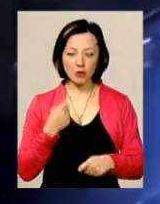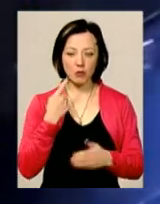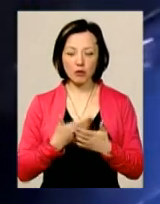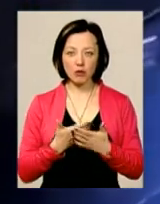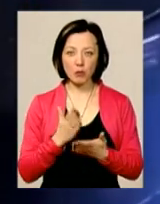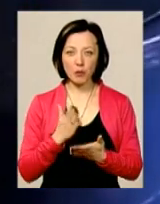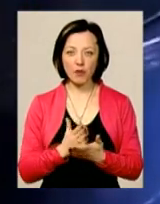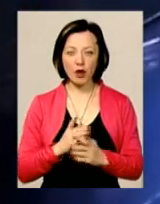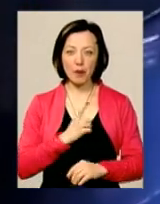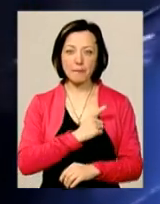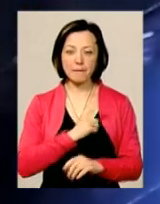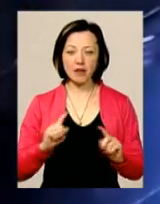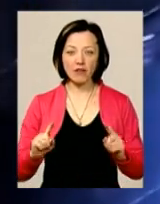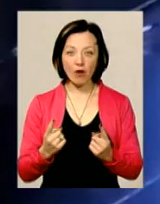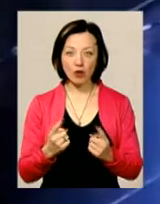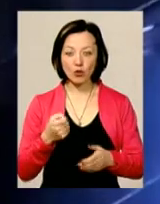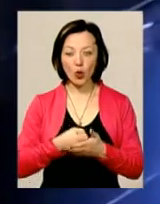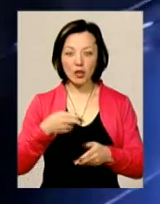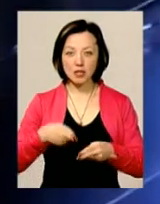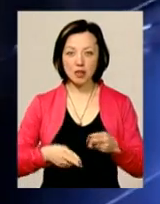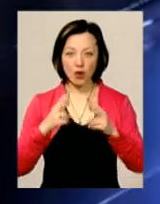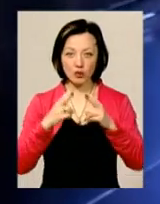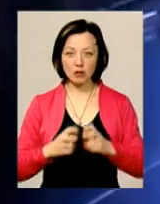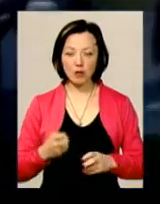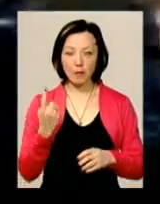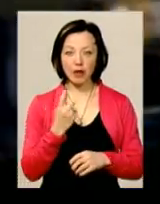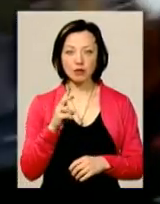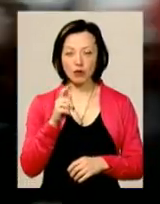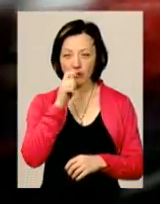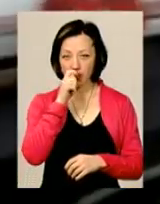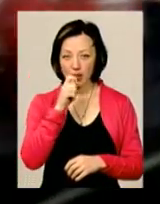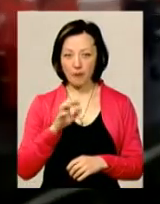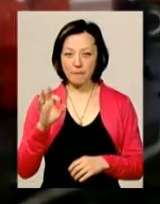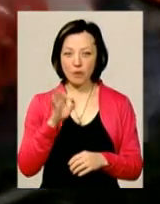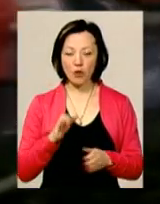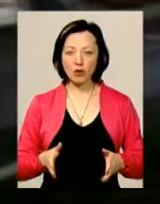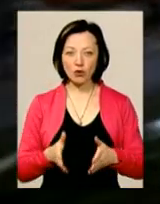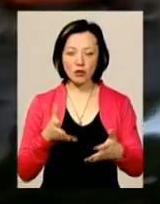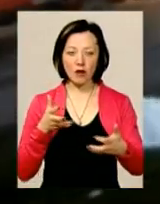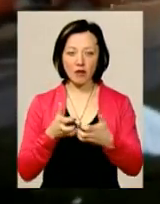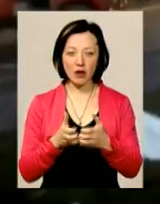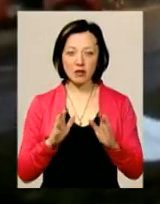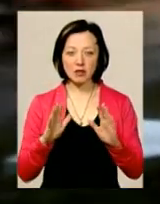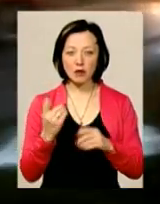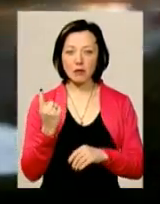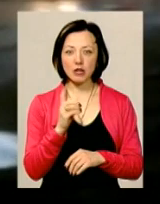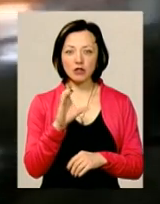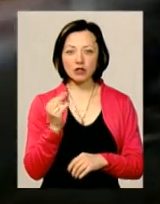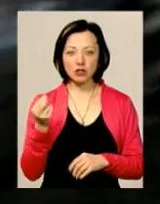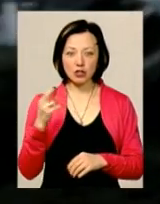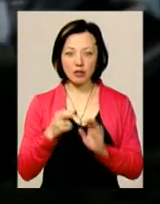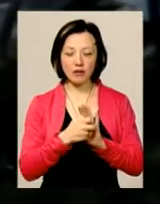Підозрюваний перебуватиме під вартою до кінця досудового розслідування 1 квітня. Нагадаю, йдеться про дорожньо-транспортну пригоду, що сталася 1